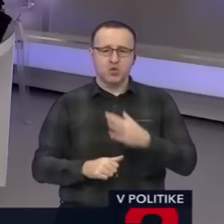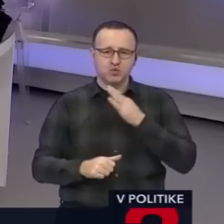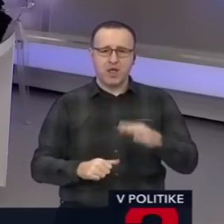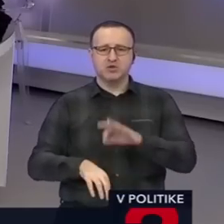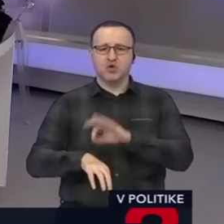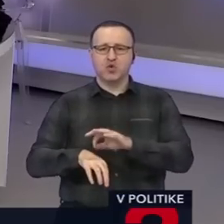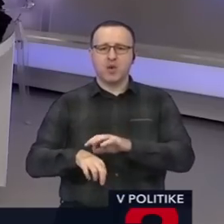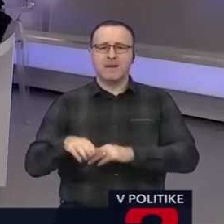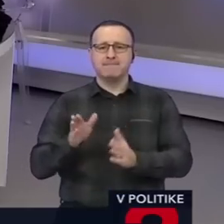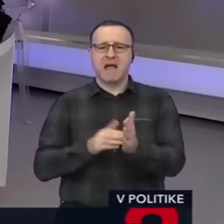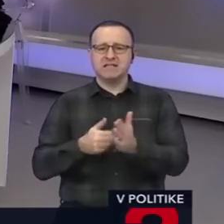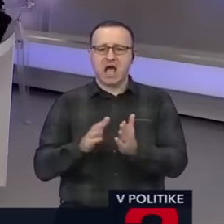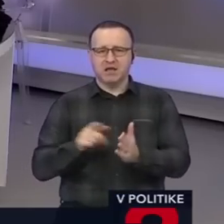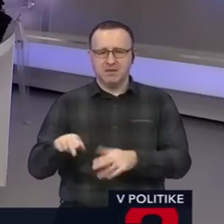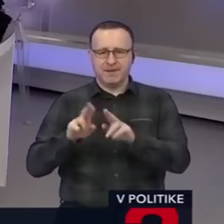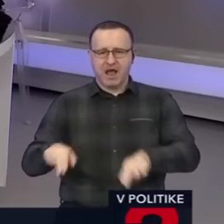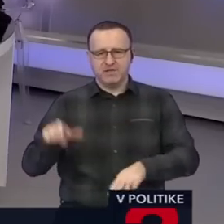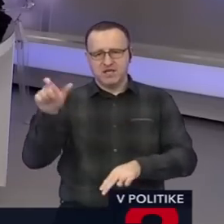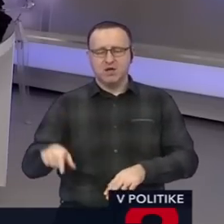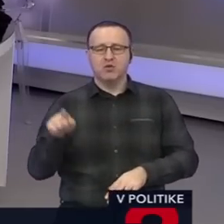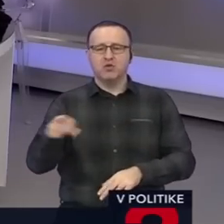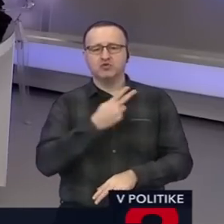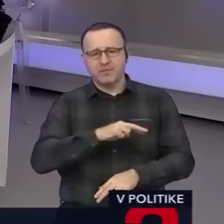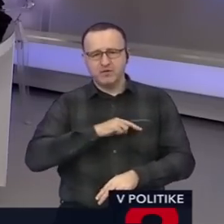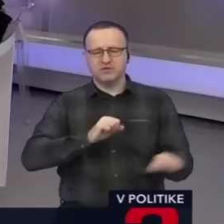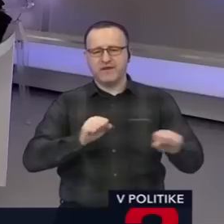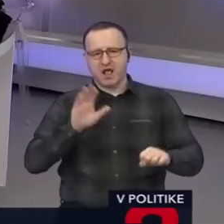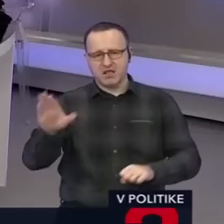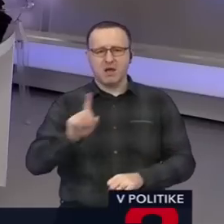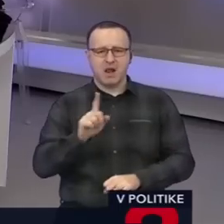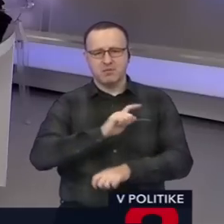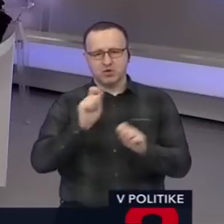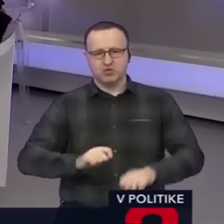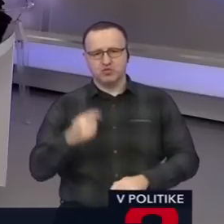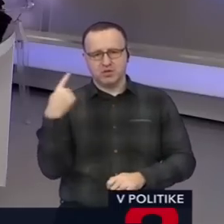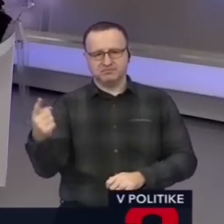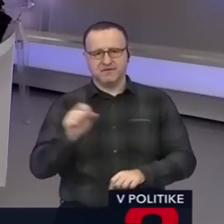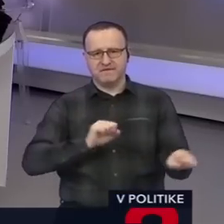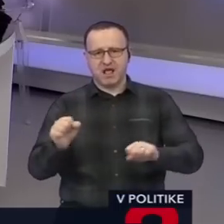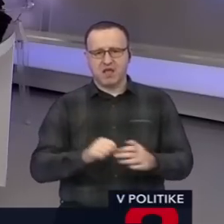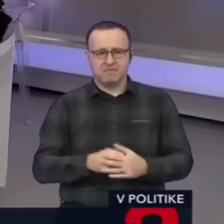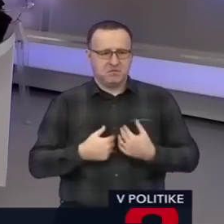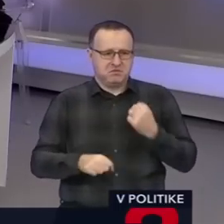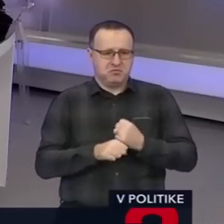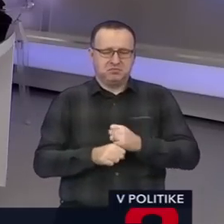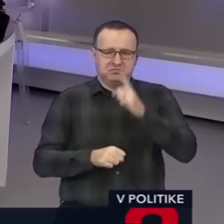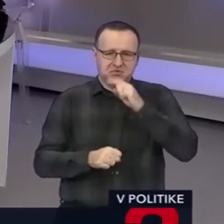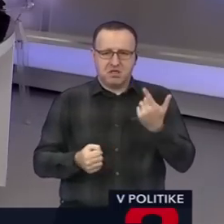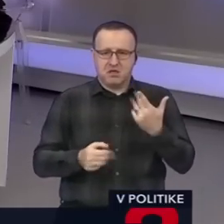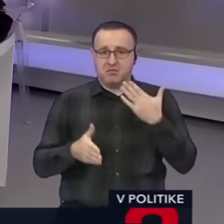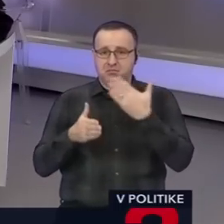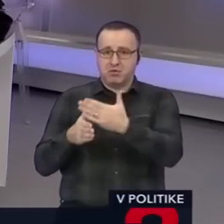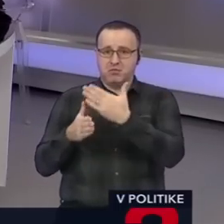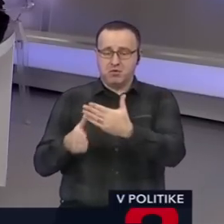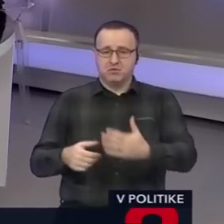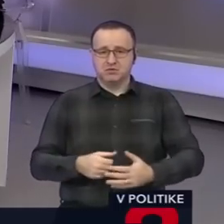že som absolútne presvedčený o tom, že to je zodpovednosť vlády a vláda by toto rozhodnutie urobiť mala, pretože nerobíme nič zlé, pomáhame krajine, ktorá je